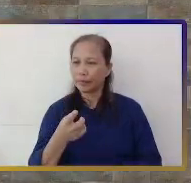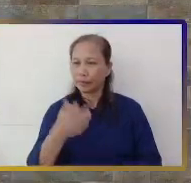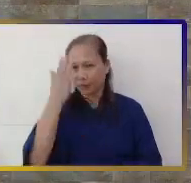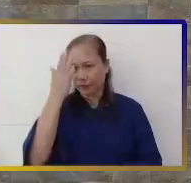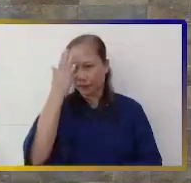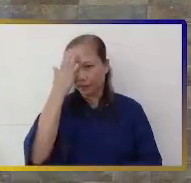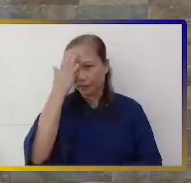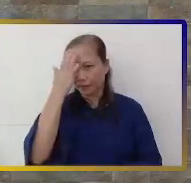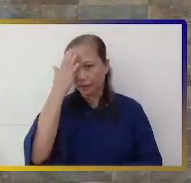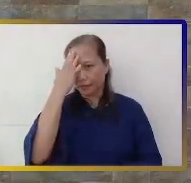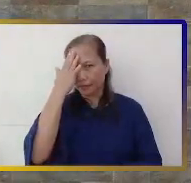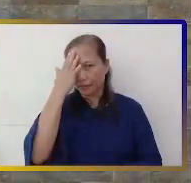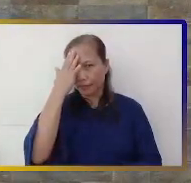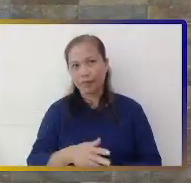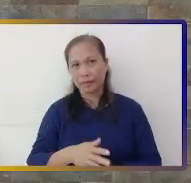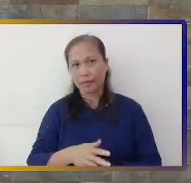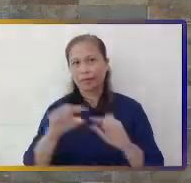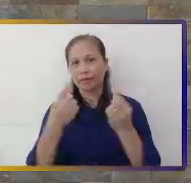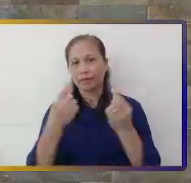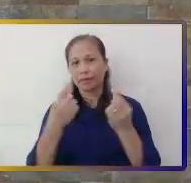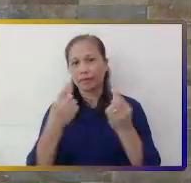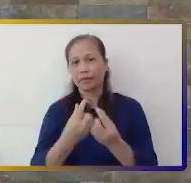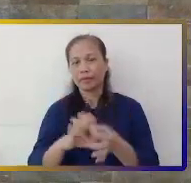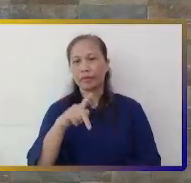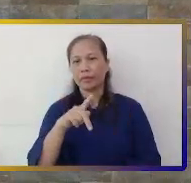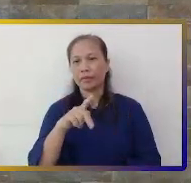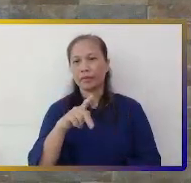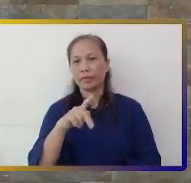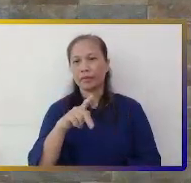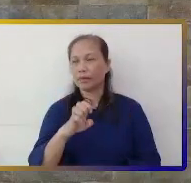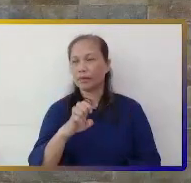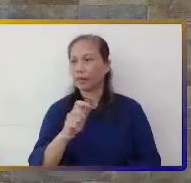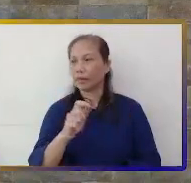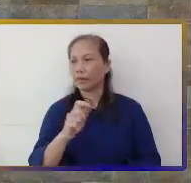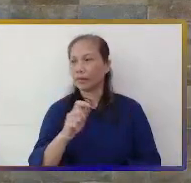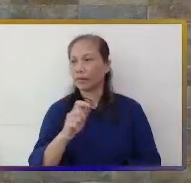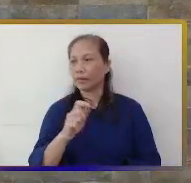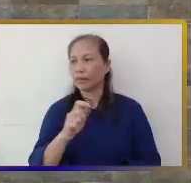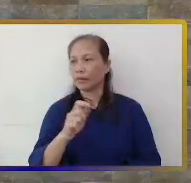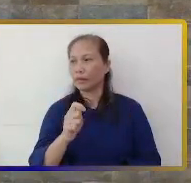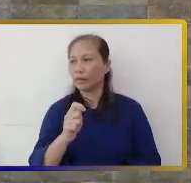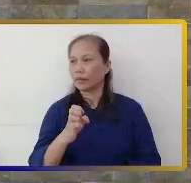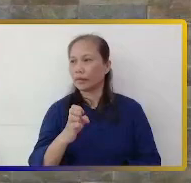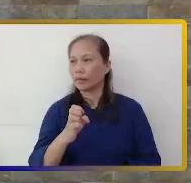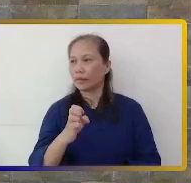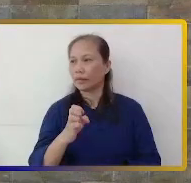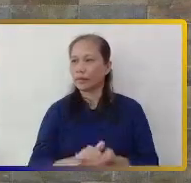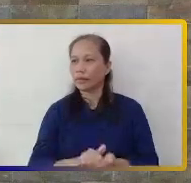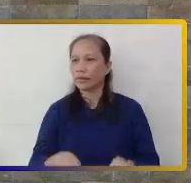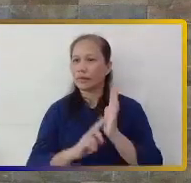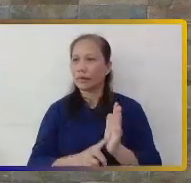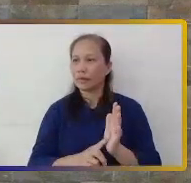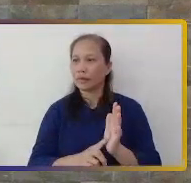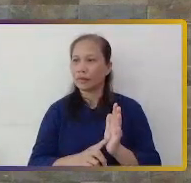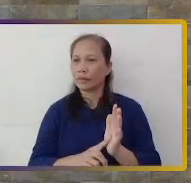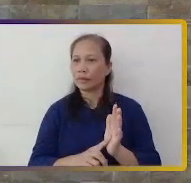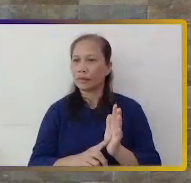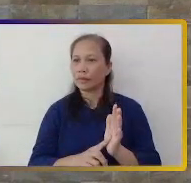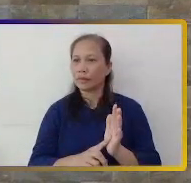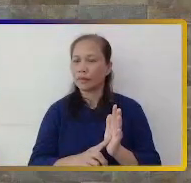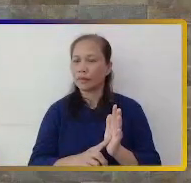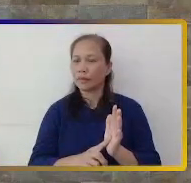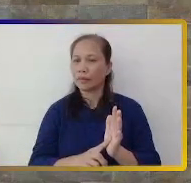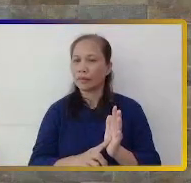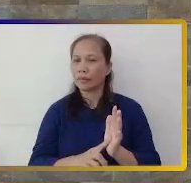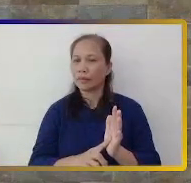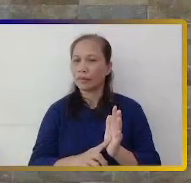brans because of those preachings Yan po yung naging distinction ng mga petr brans kinilala sila na hindi sila